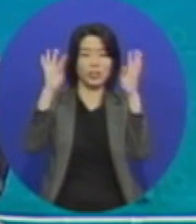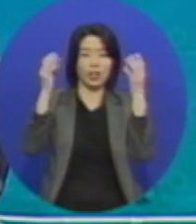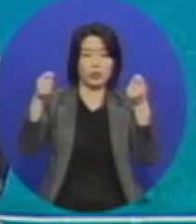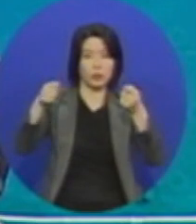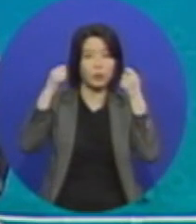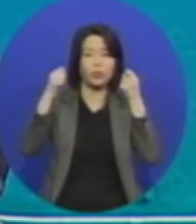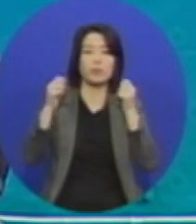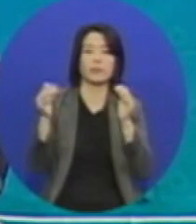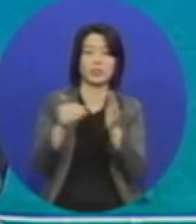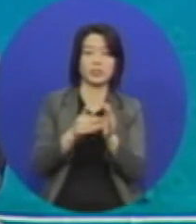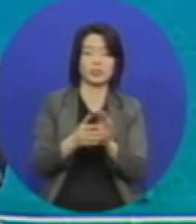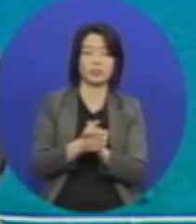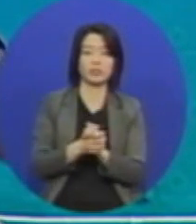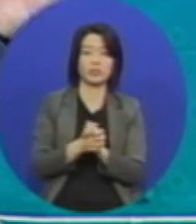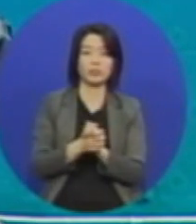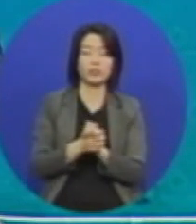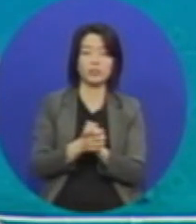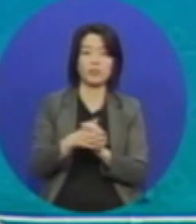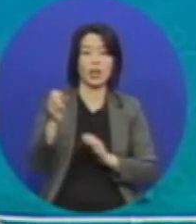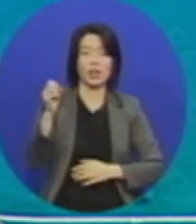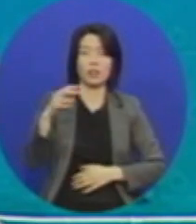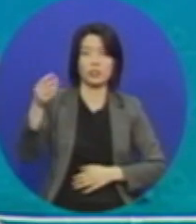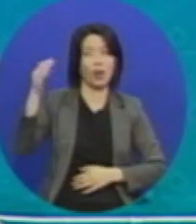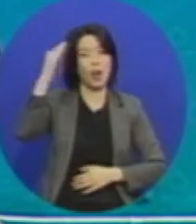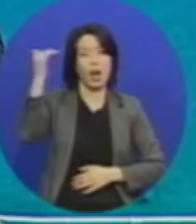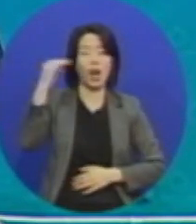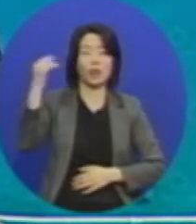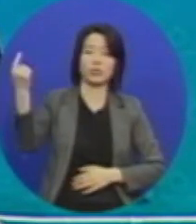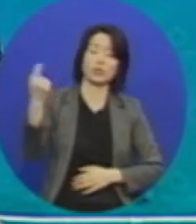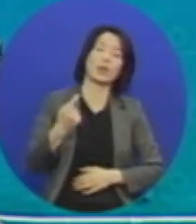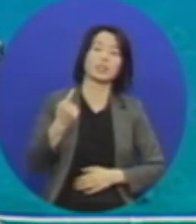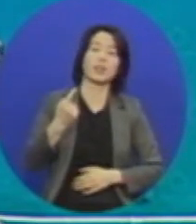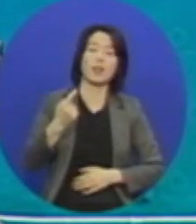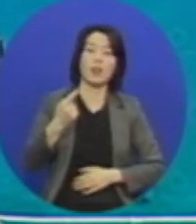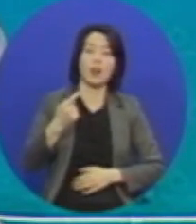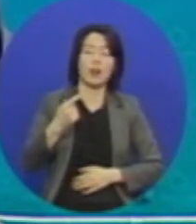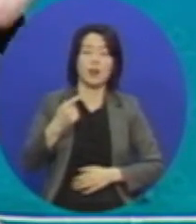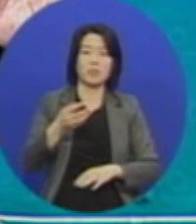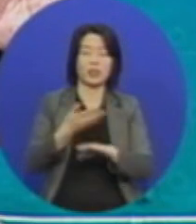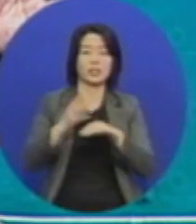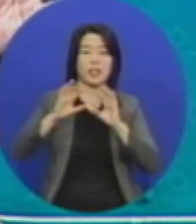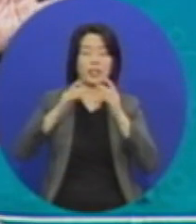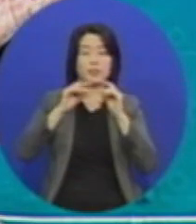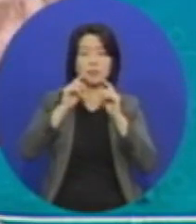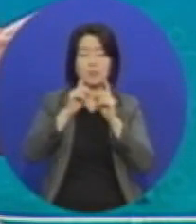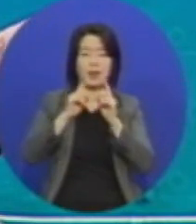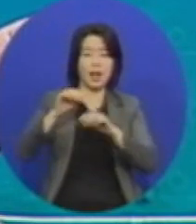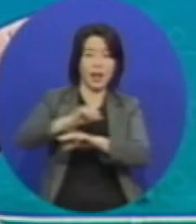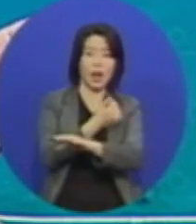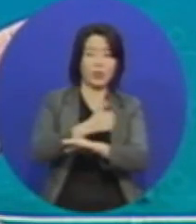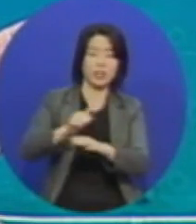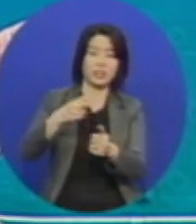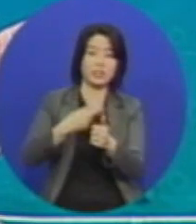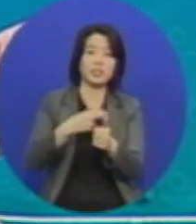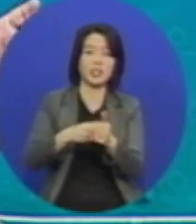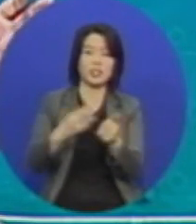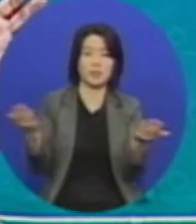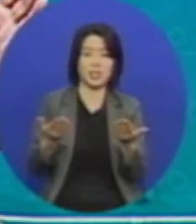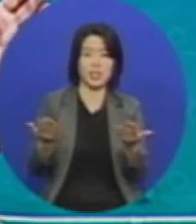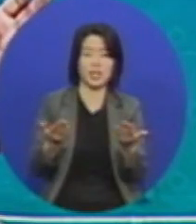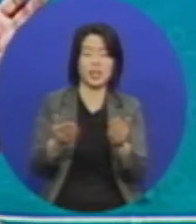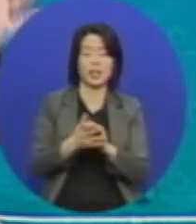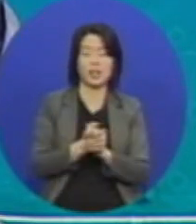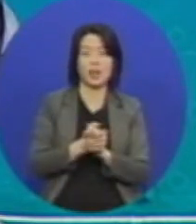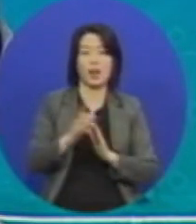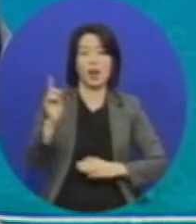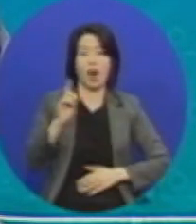했습니다 그리고 이제 한국에 와서 어학원에서 제 강사로 일을 하는데 어느날